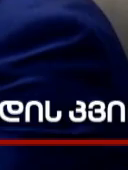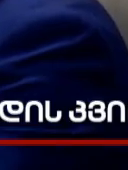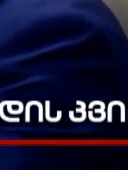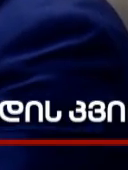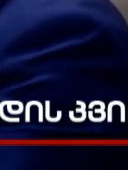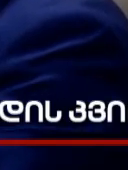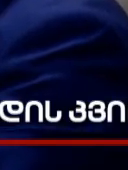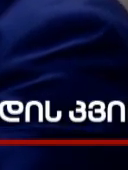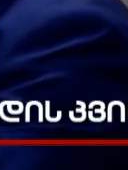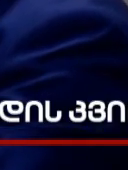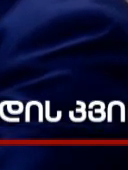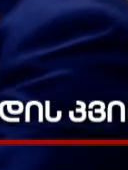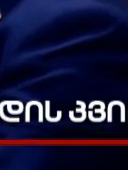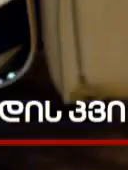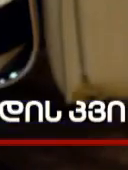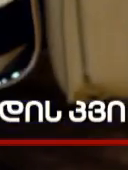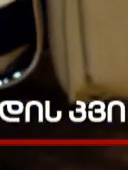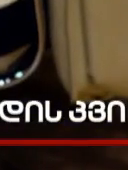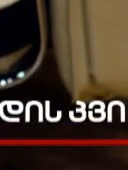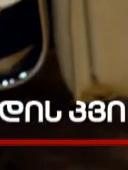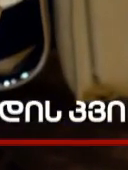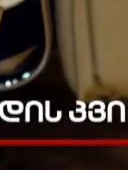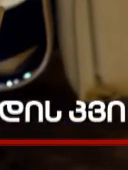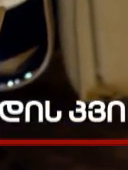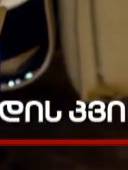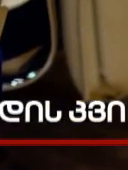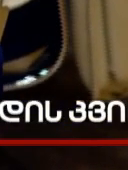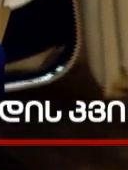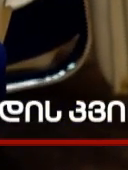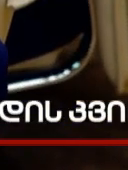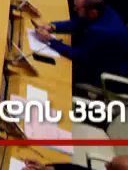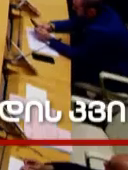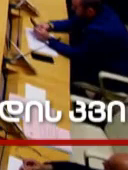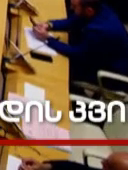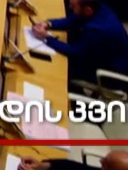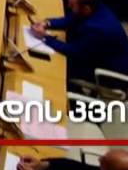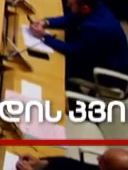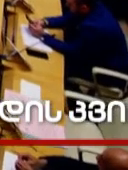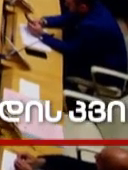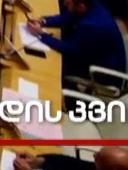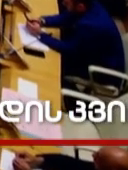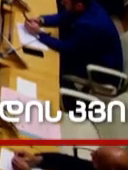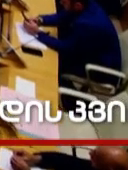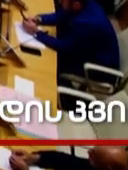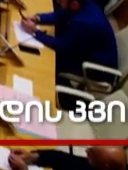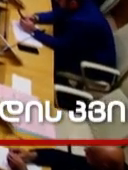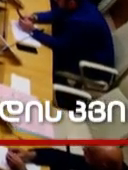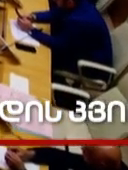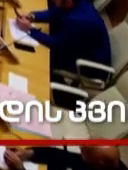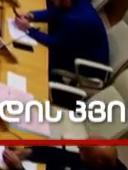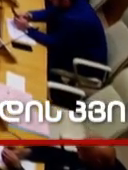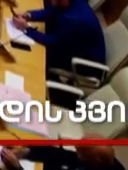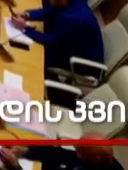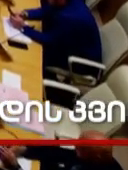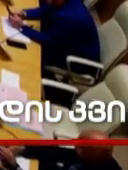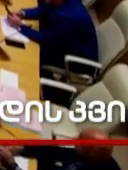gaixsneba. Isa obra ucrainis pkharda jerasats rom sakartvelo dgas ucraineli khalkhis gverdit rasats 225 ganzkhadeba gadatsqotileba